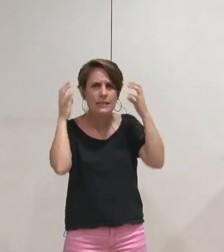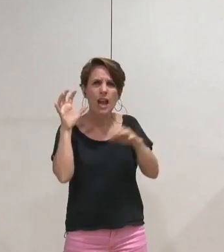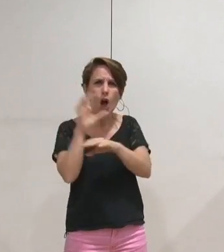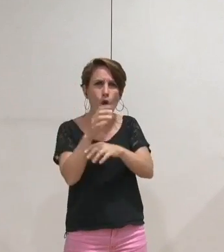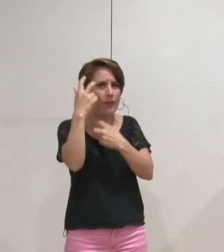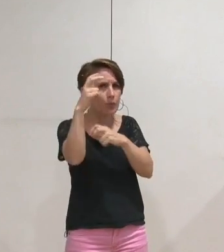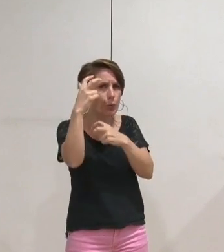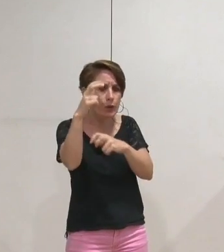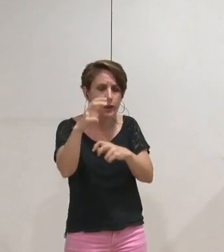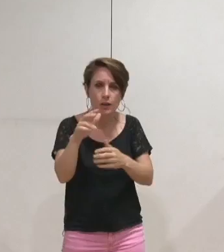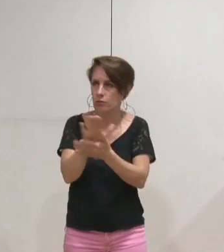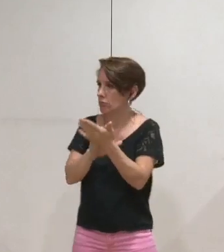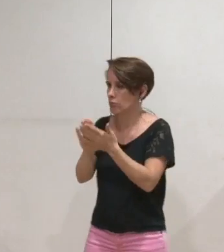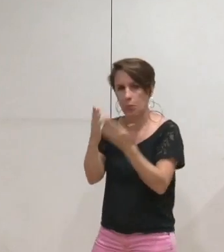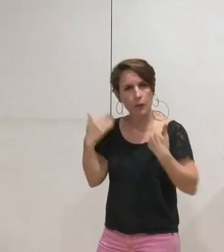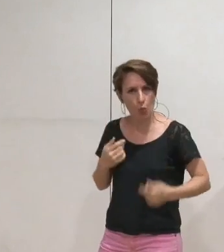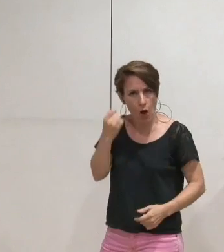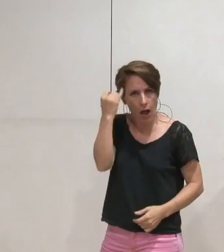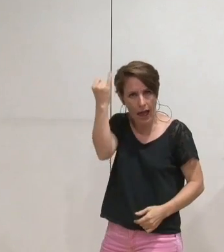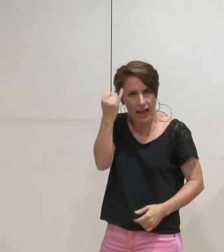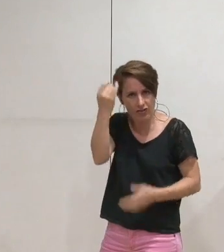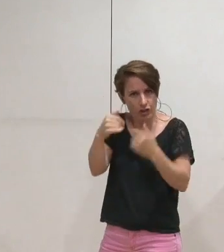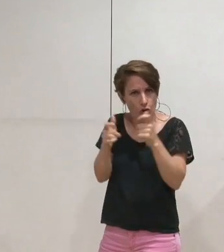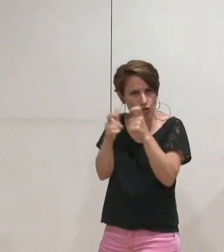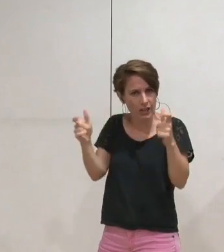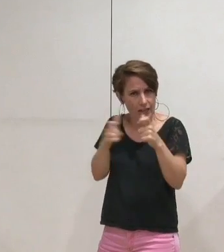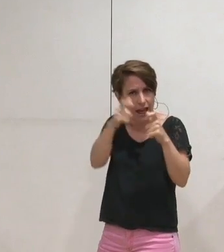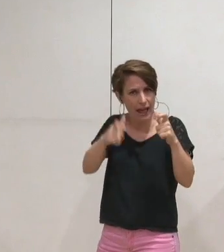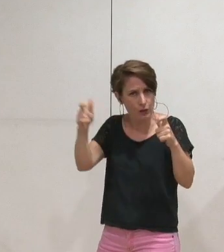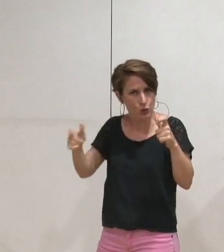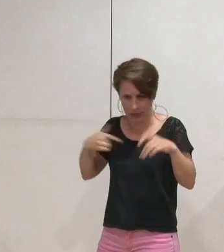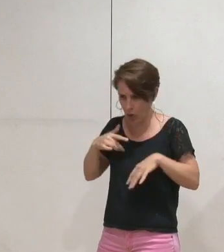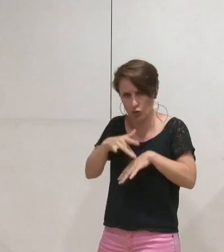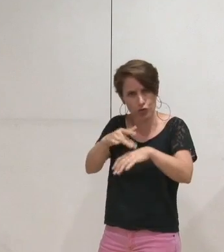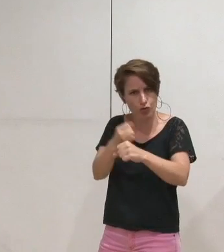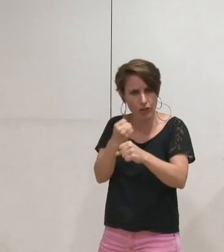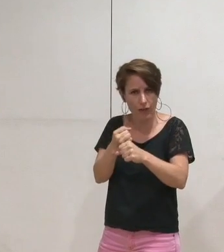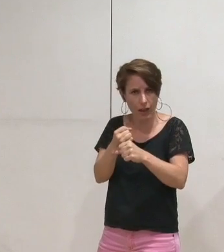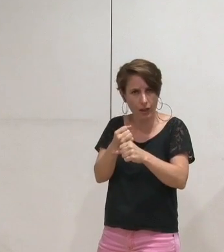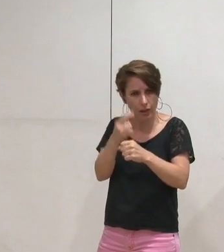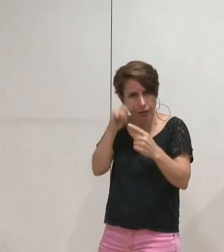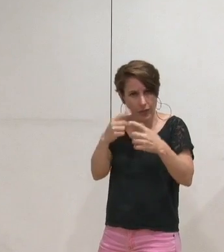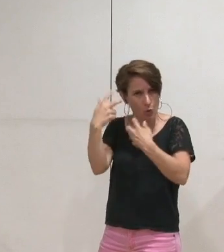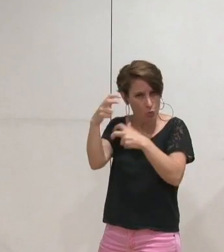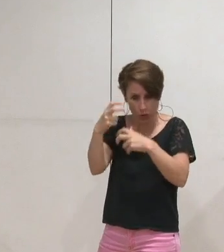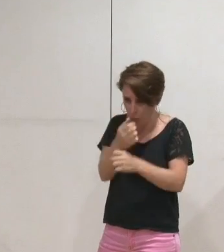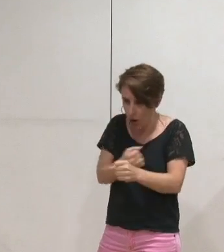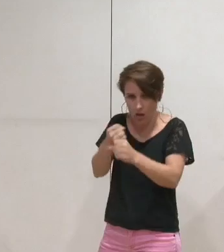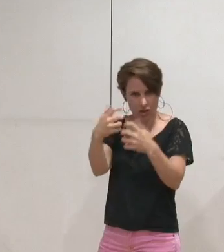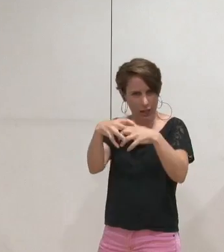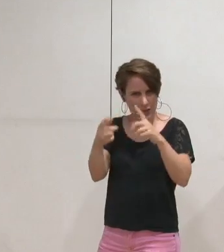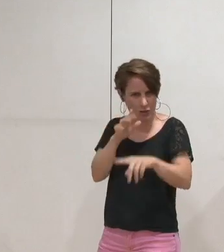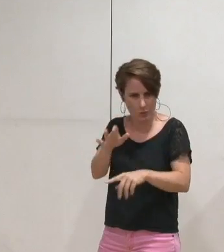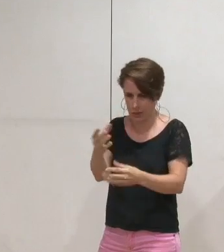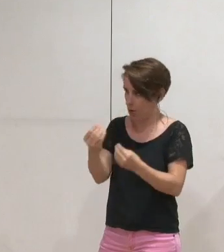excusez-moi moi je suis ingénieur dans l'industrie j'ai travaillé suffisamment sur les problèmes de bruit en créant des machines des machines spéciales ça m'a un peu